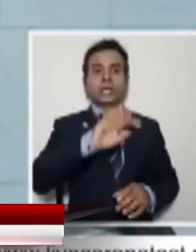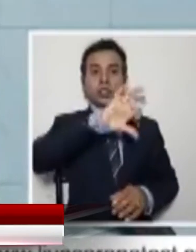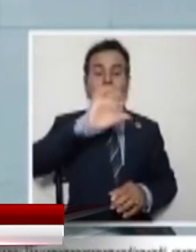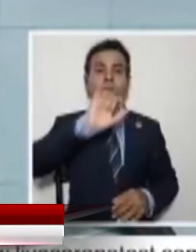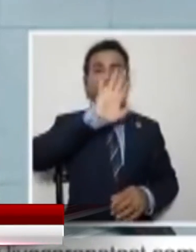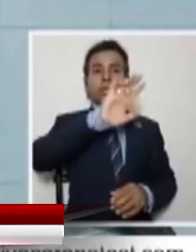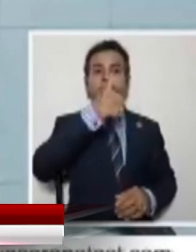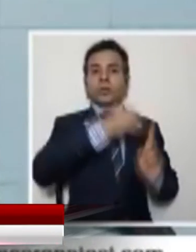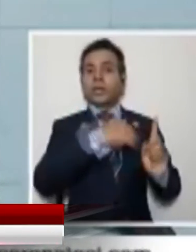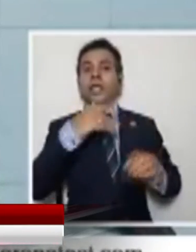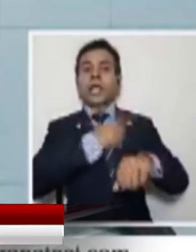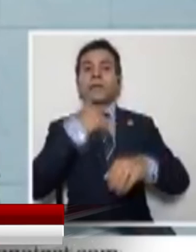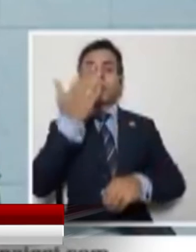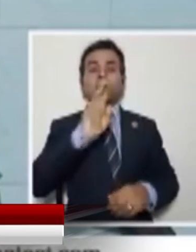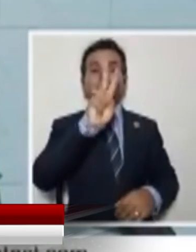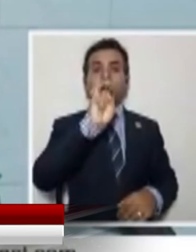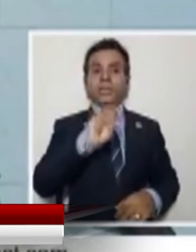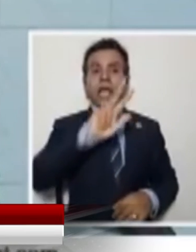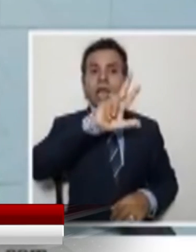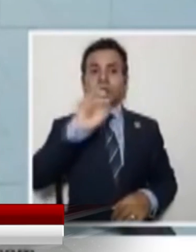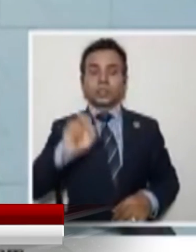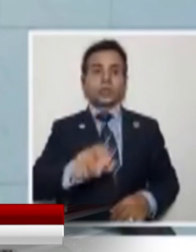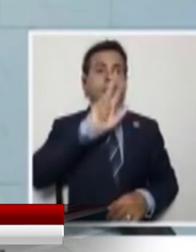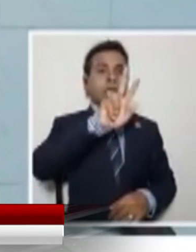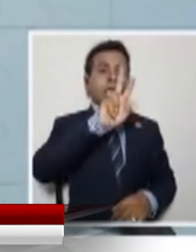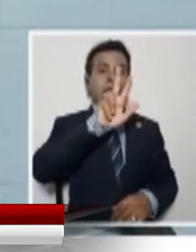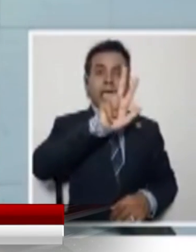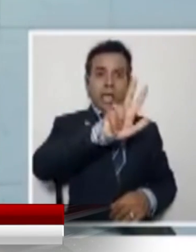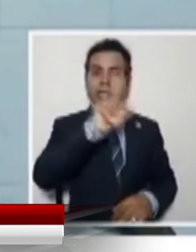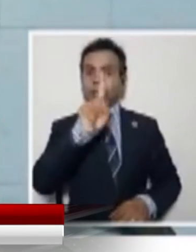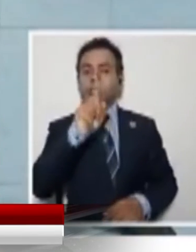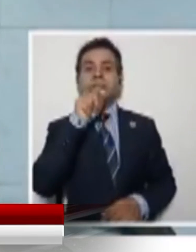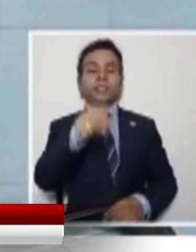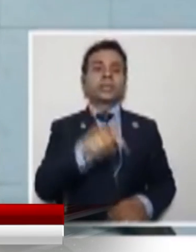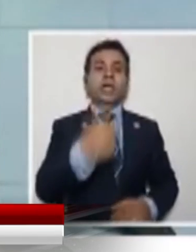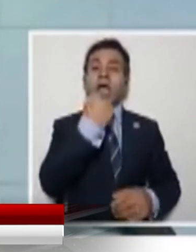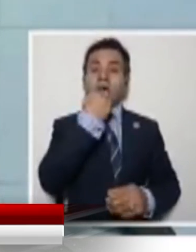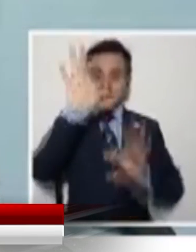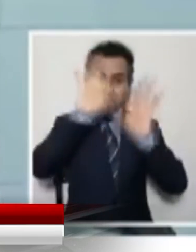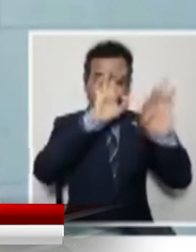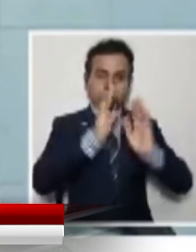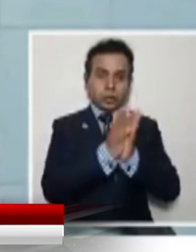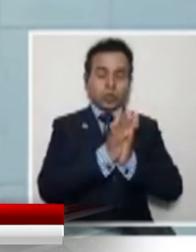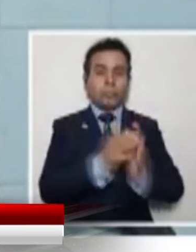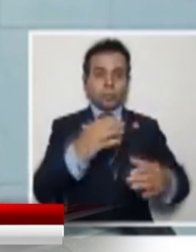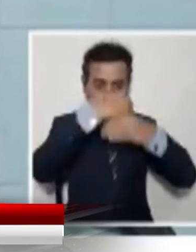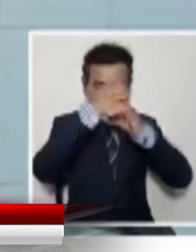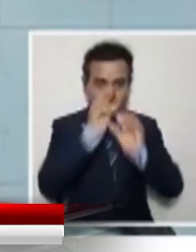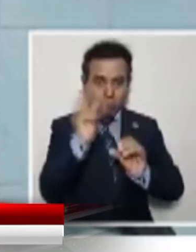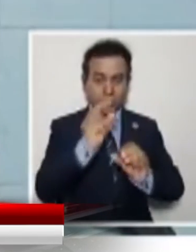2,881টি। নমুনার মধ্যে আমরা পরীক্ষা করতে পেরেছি ঢাকার মধ্যে 4,588টি এবং ঢাকার